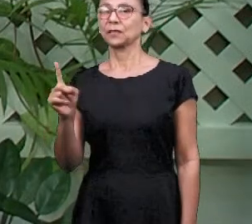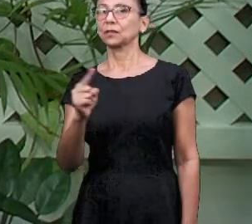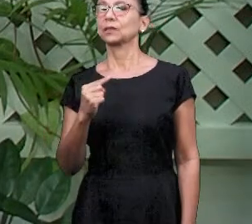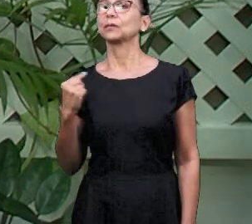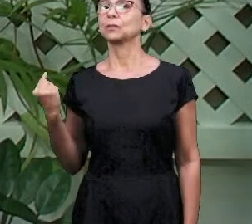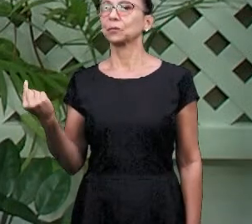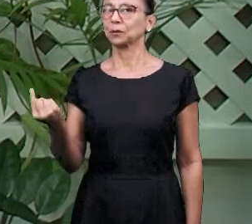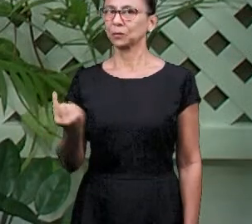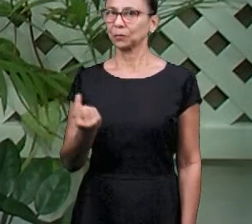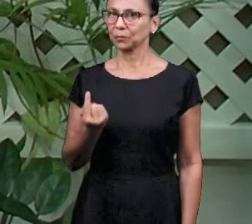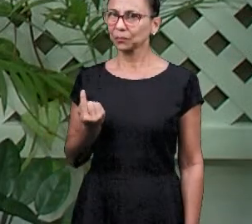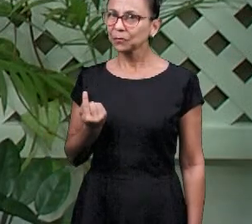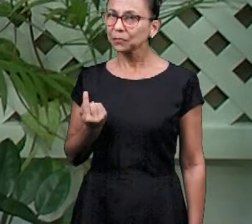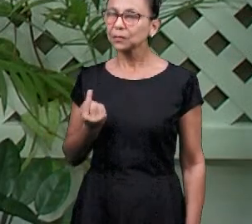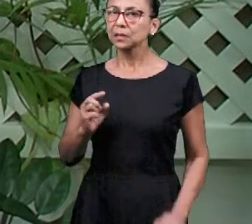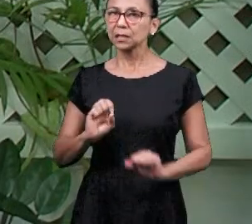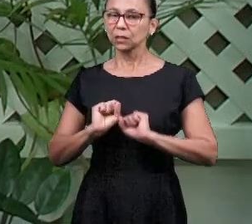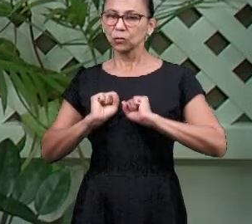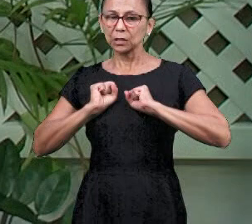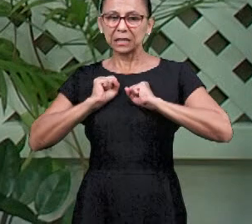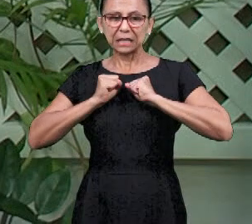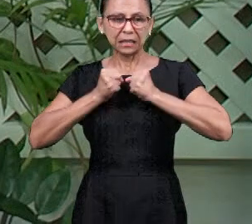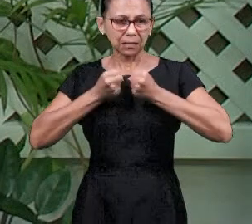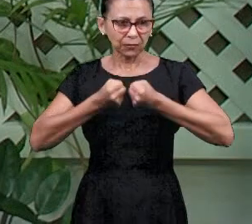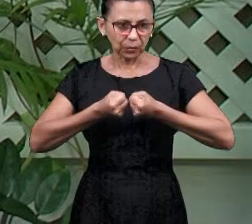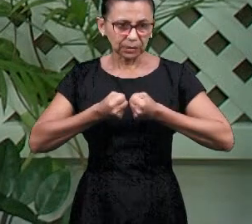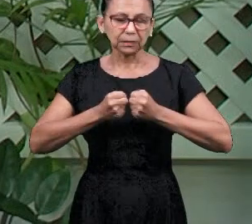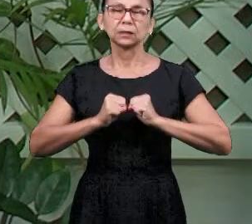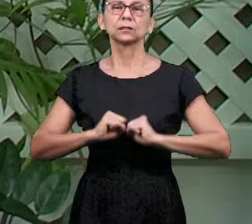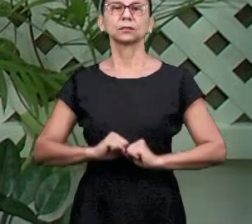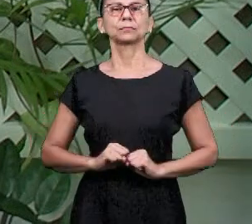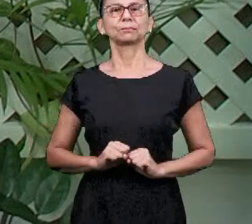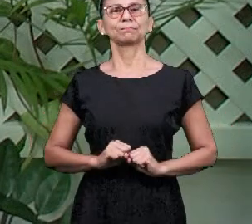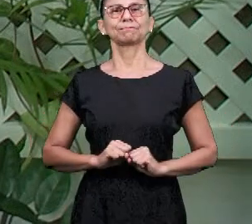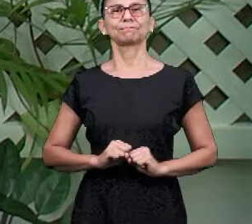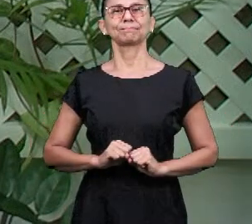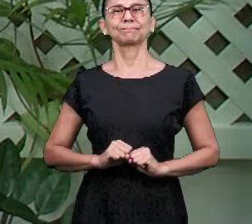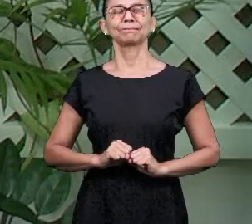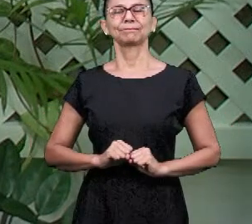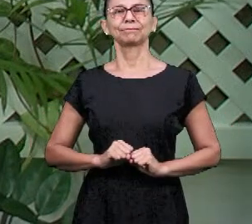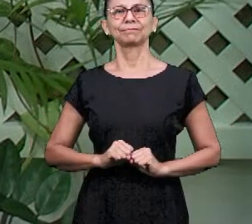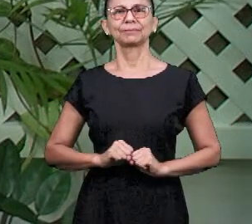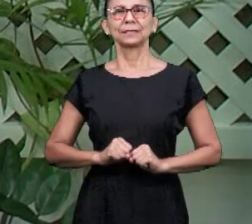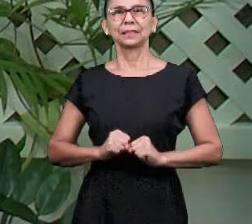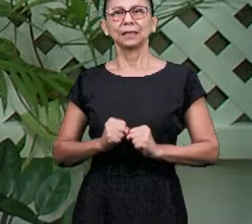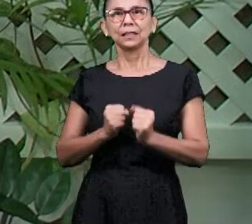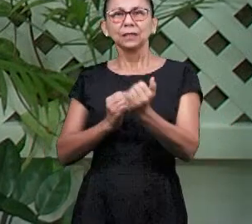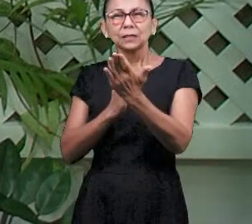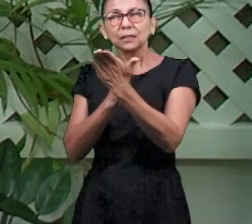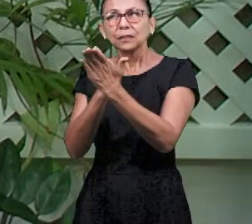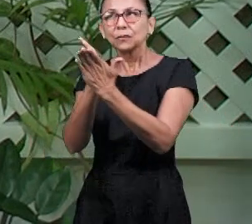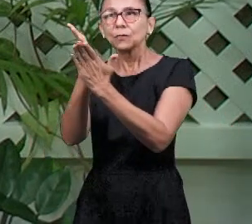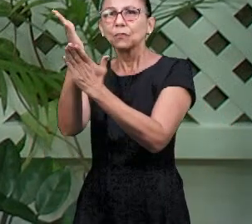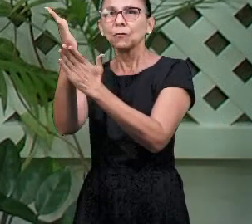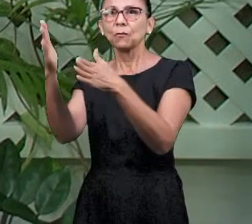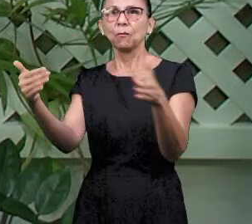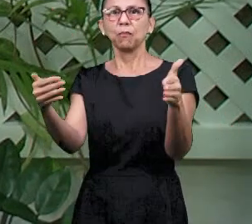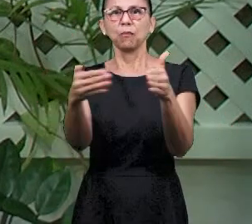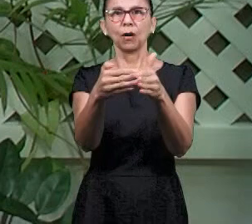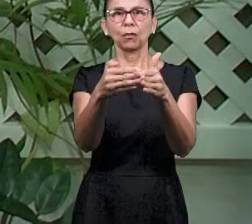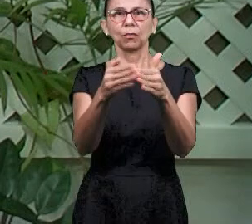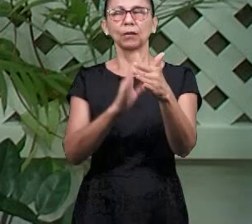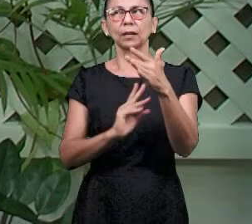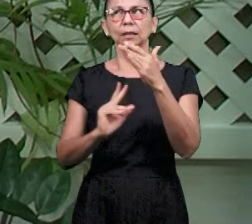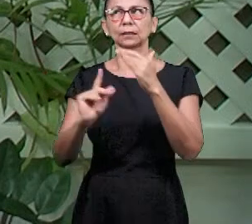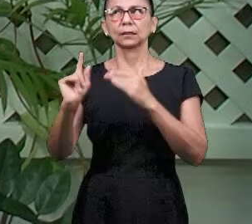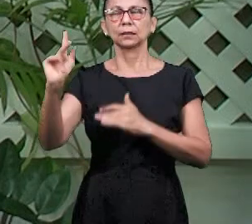d'une marche vers l'éternité. Nous savons que où nous sommes, d'où nous sommes venus et vers où nous allons. C'est